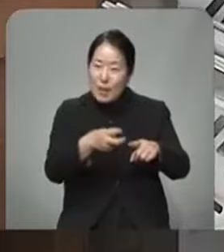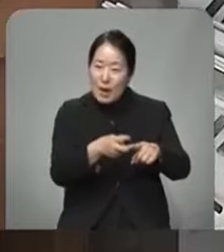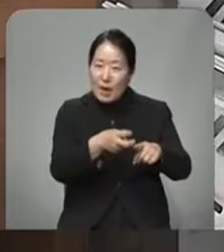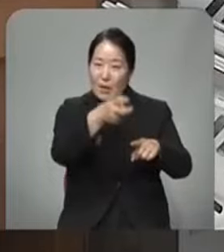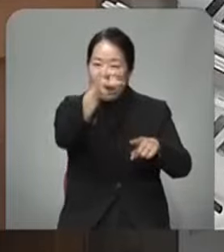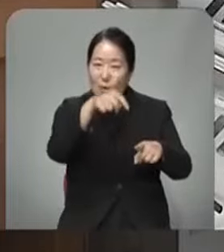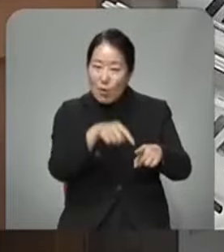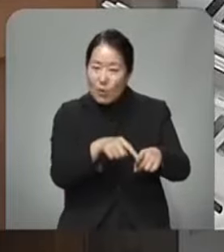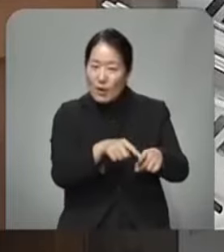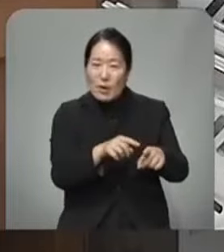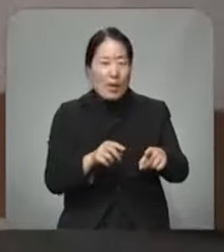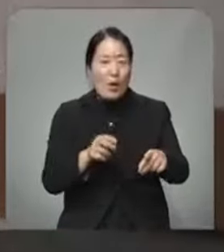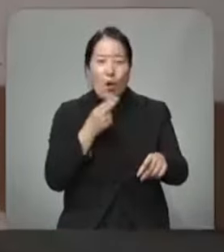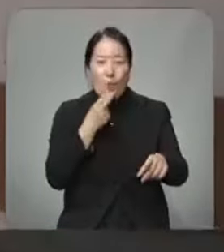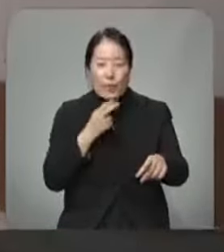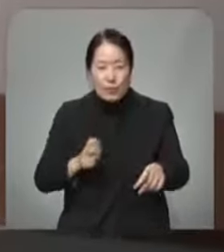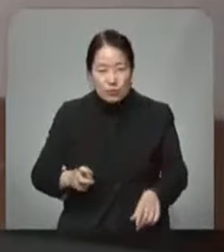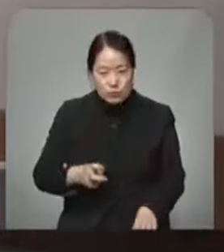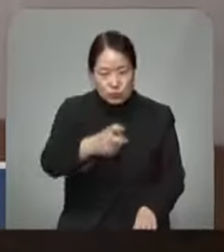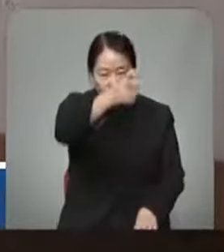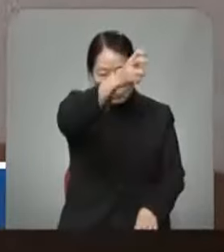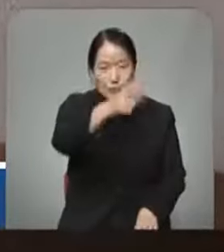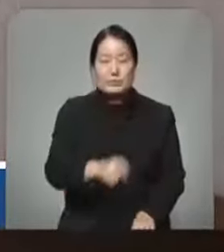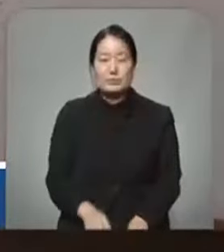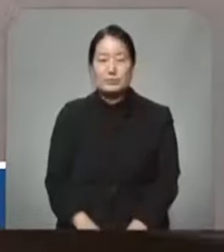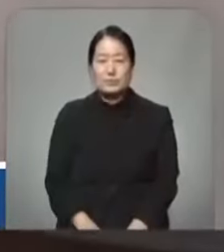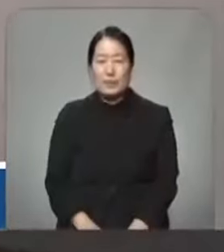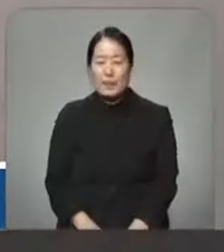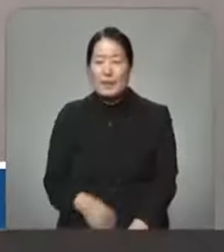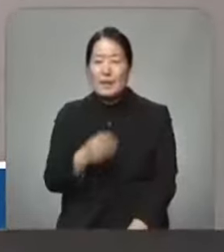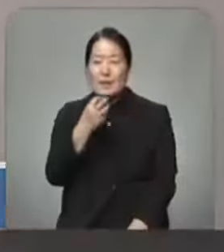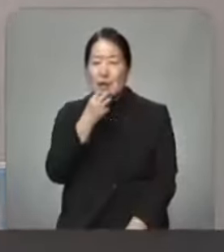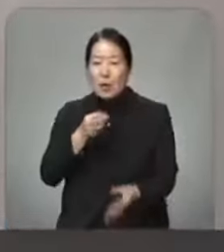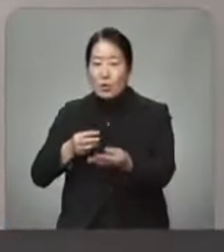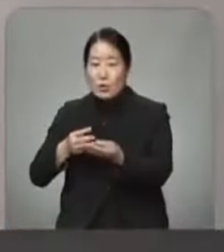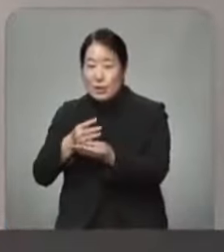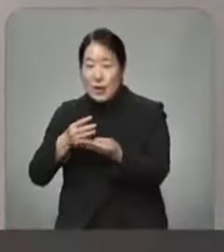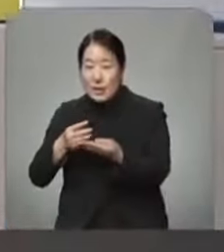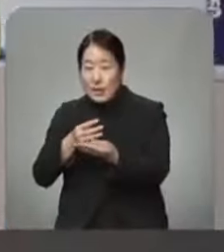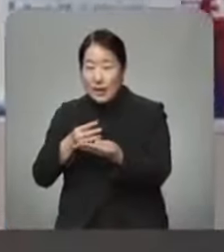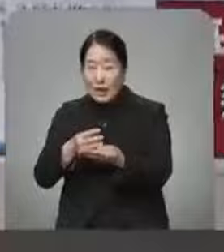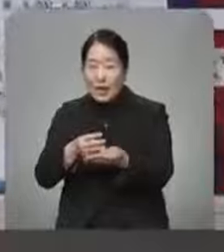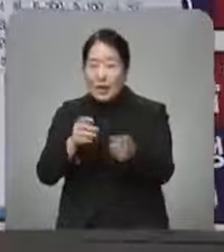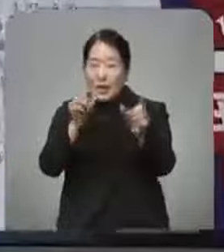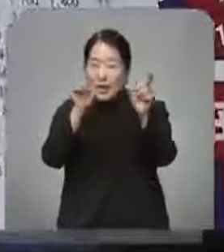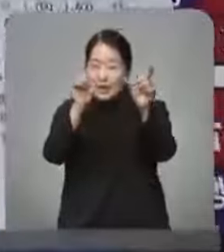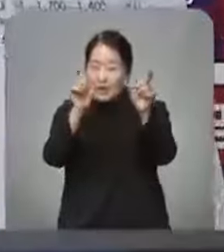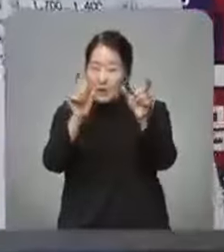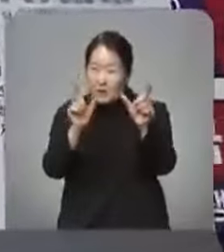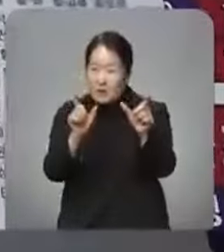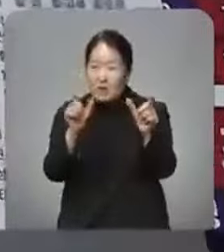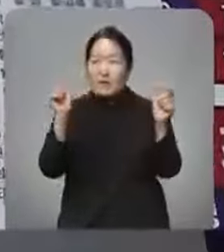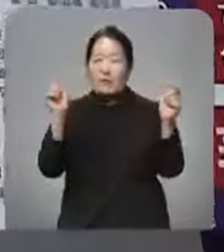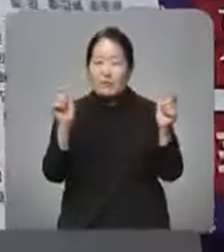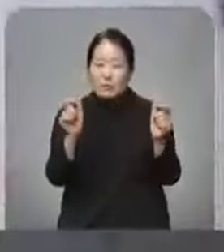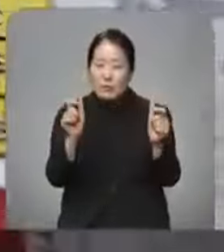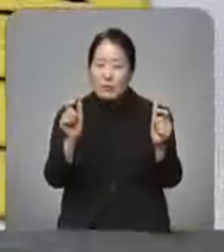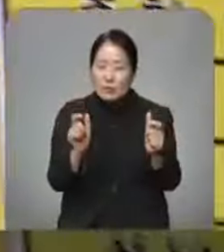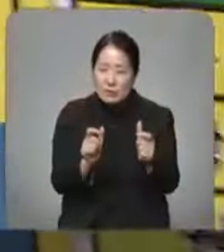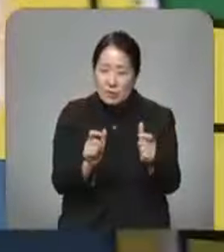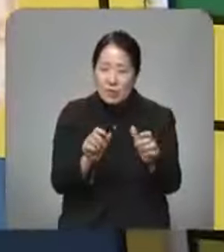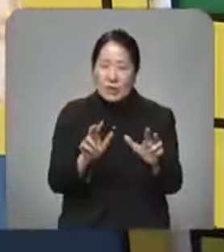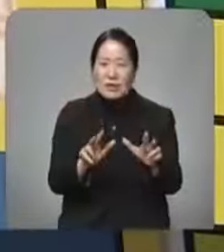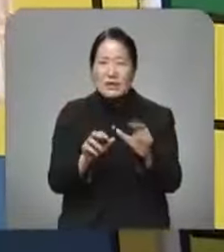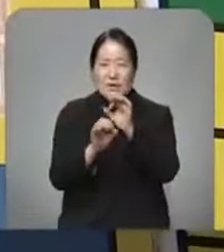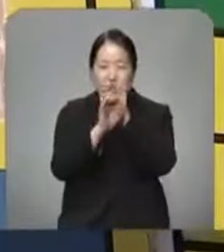겁니다. 매표소 안쪽의 모습입니다. 서울 방면과 태백 방면 시간표가 하나둘씩 사라지기 시작하더니 한 대도